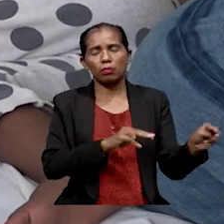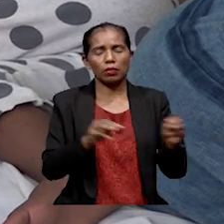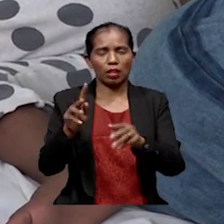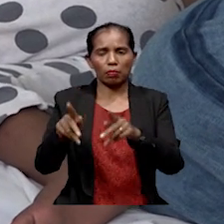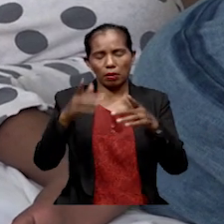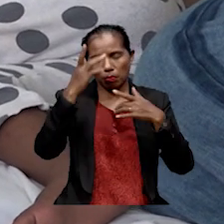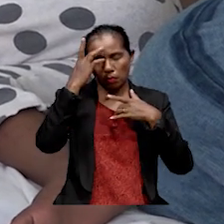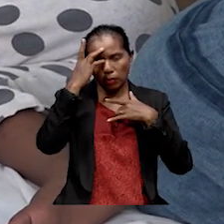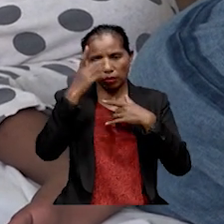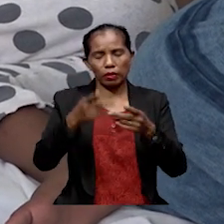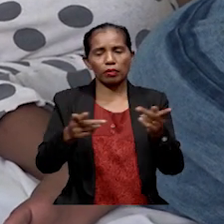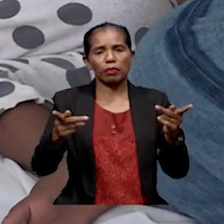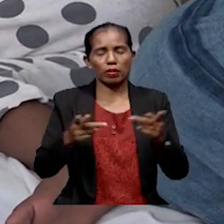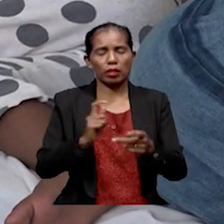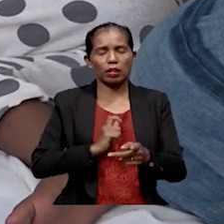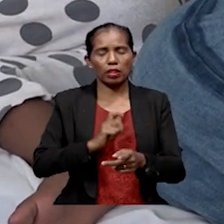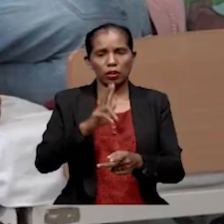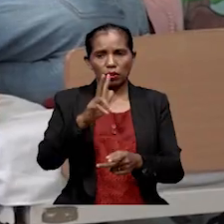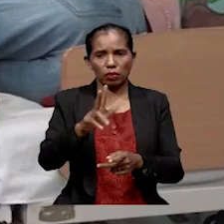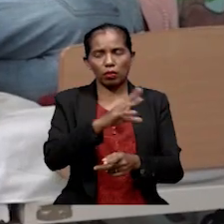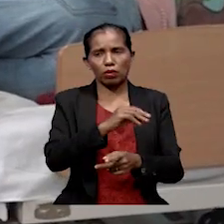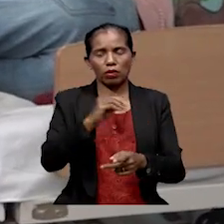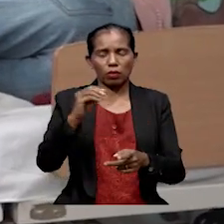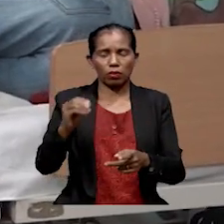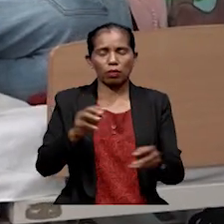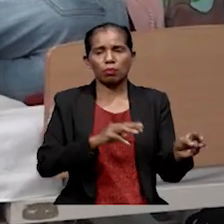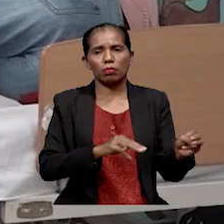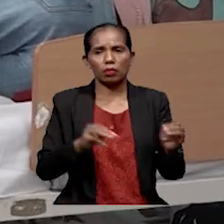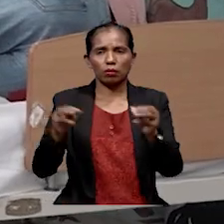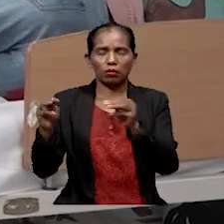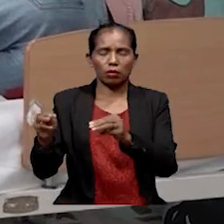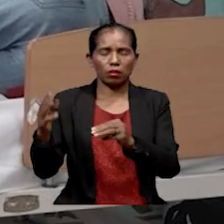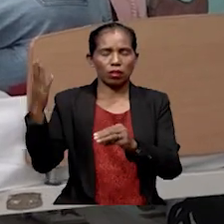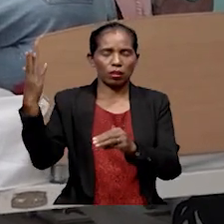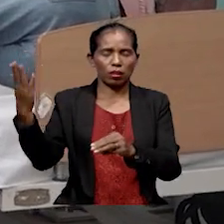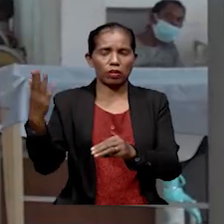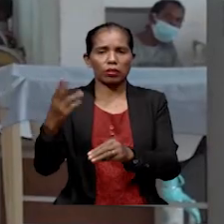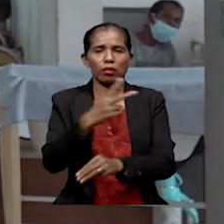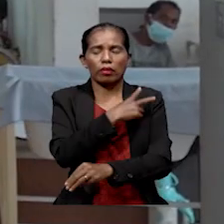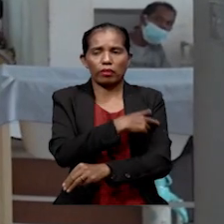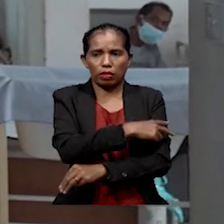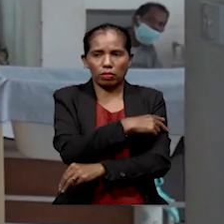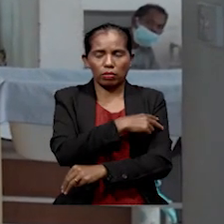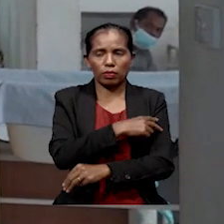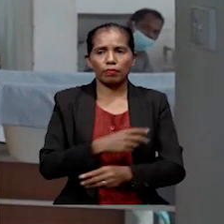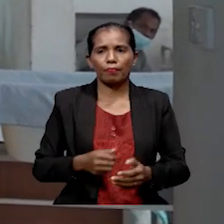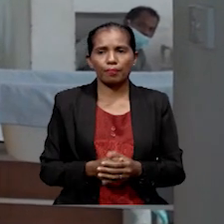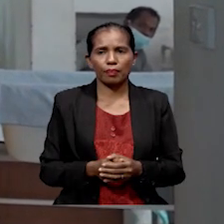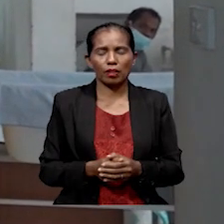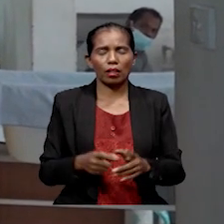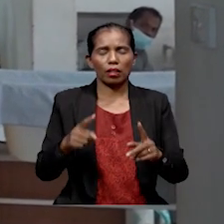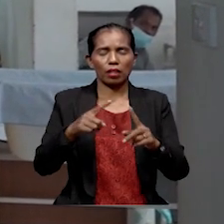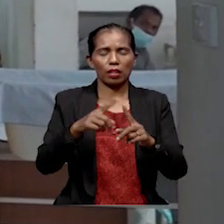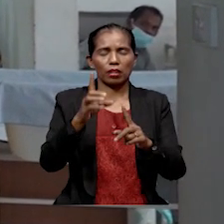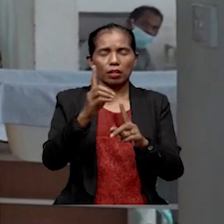ba fatin isolamento tasitolo no balung muda ona ba Centro Saúde Vera Cruz to iha lorong sia